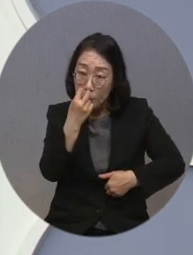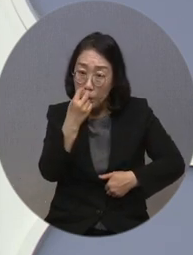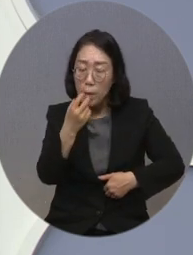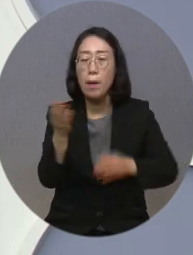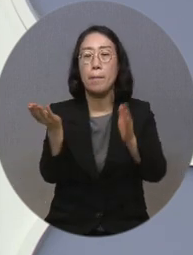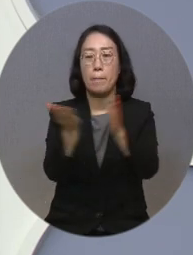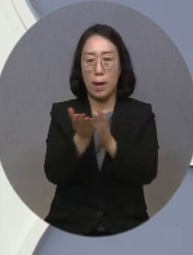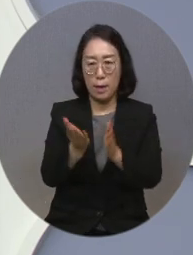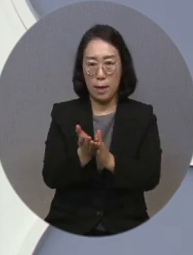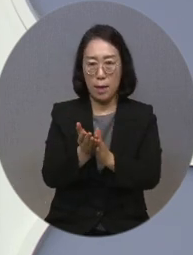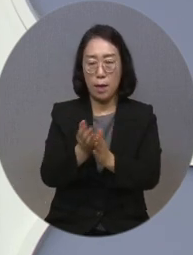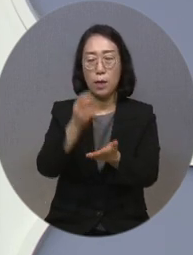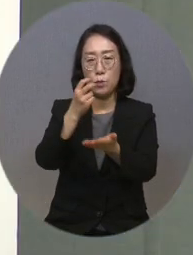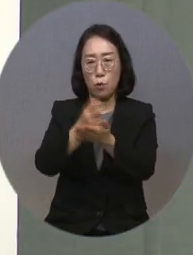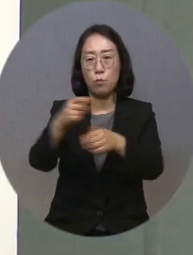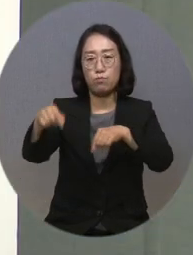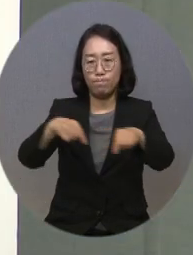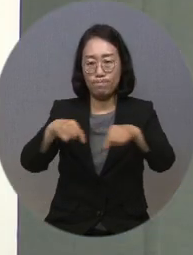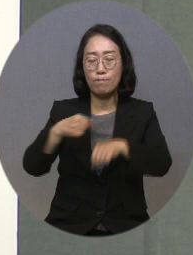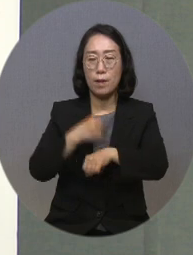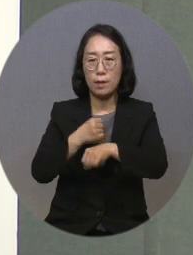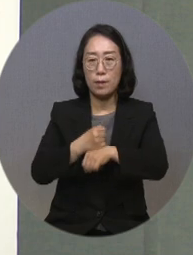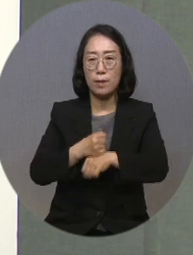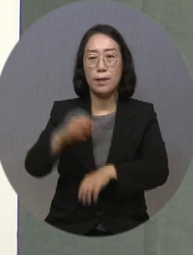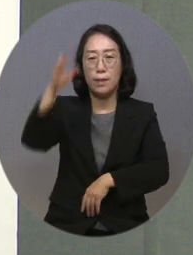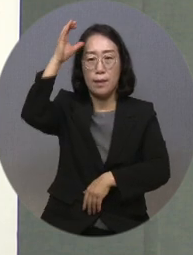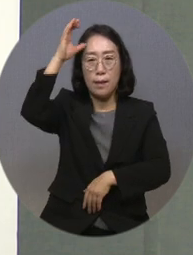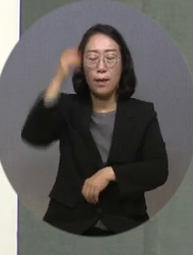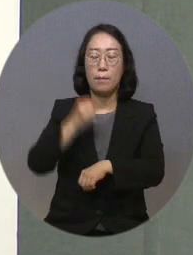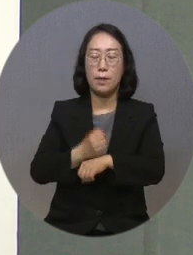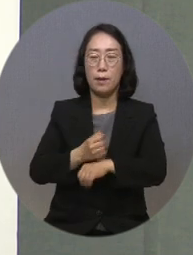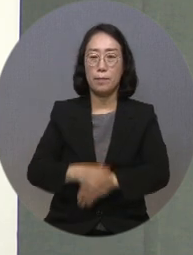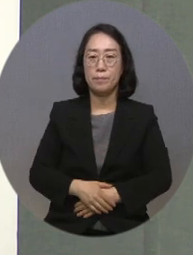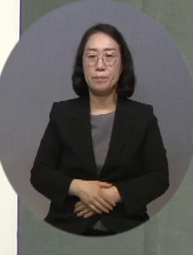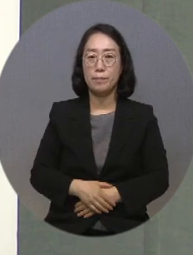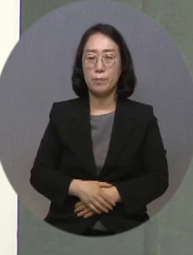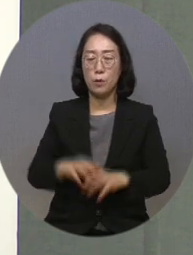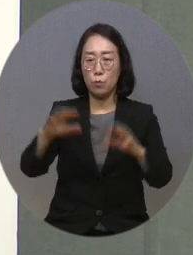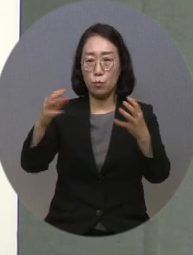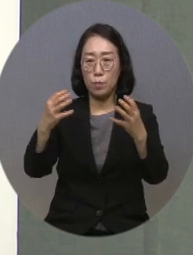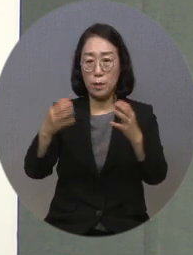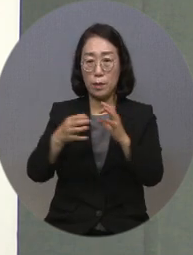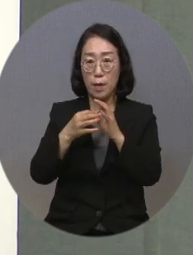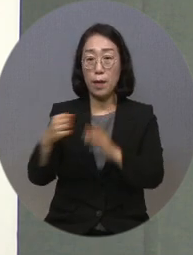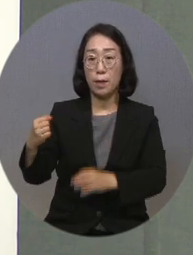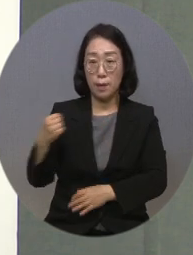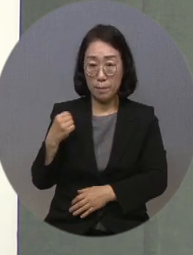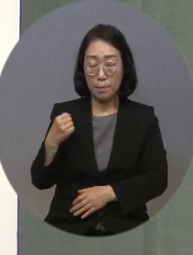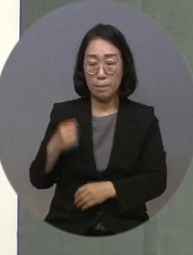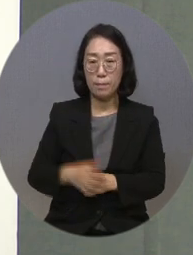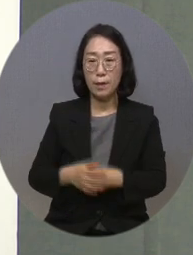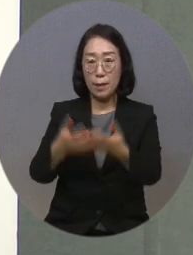정책을 세워가기를 저는 기대합니다. 네, 국민의힘의 뭐 당 대표